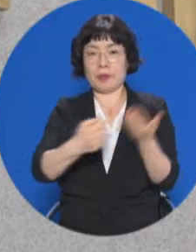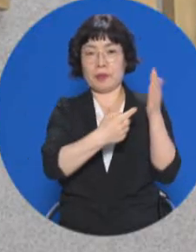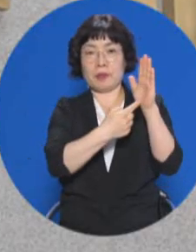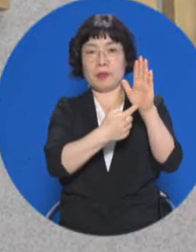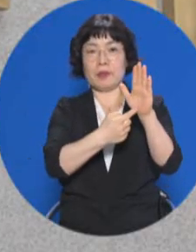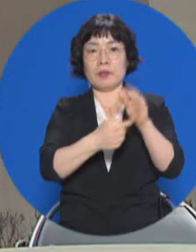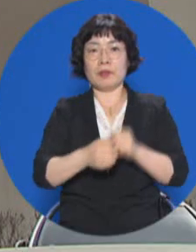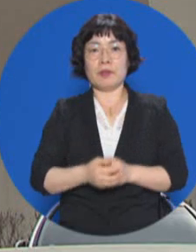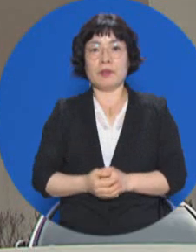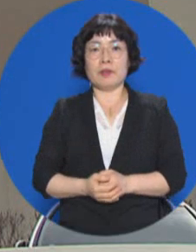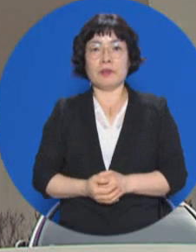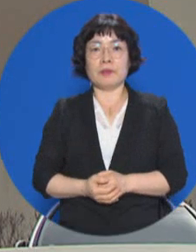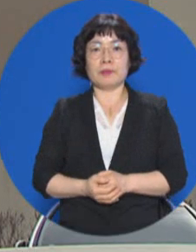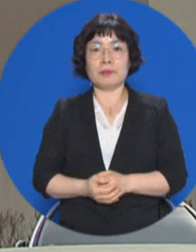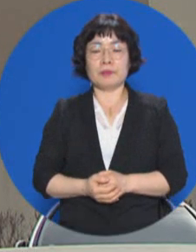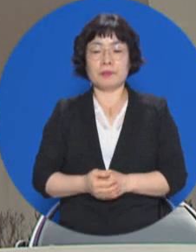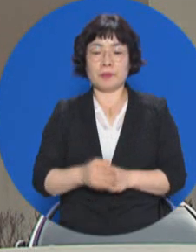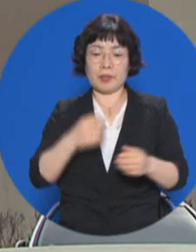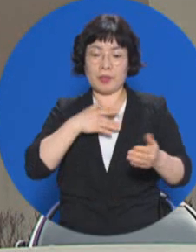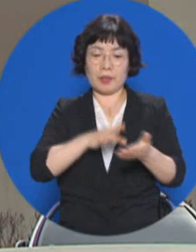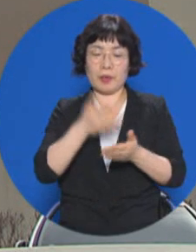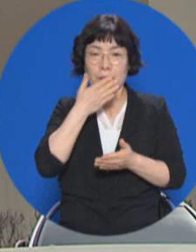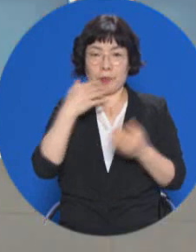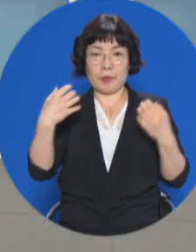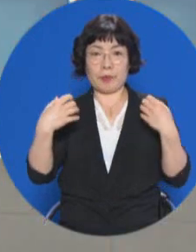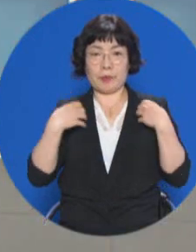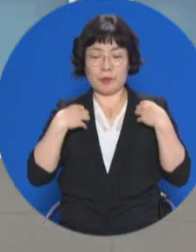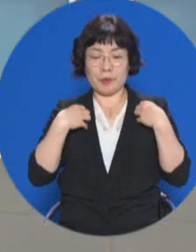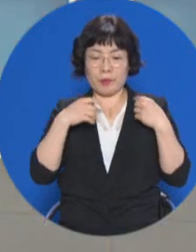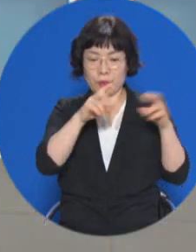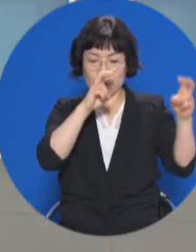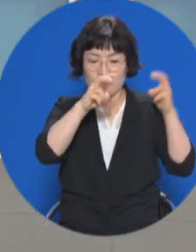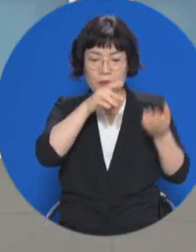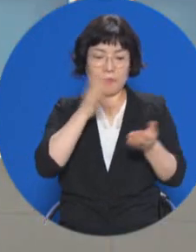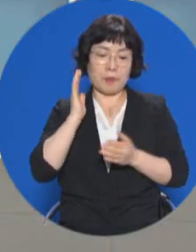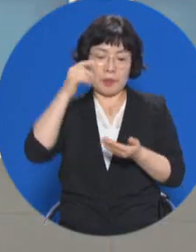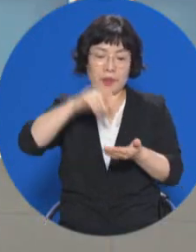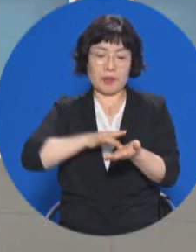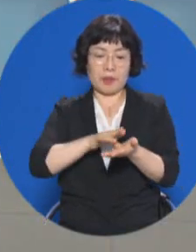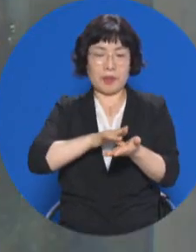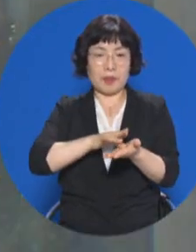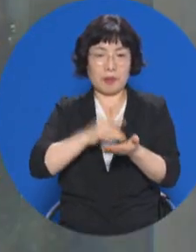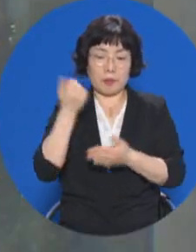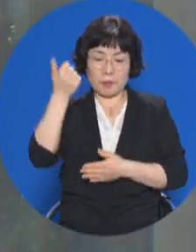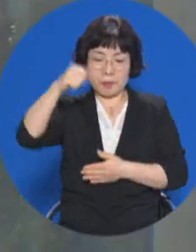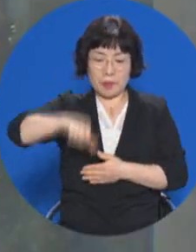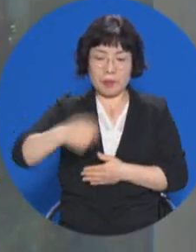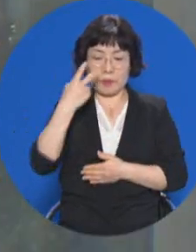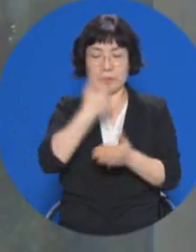밝혔습니다. 또 식품의약품안전처도 오뚜기 미역에 대한 염화칼슘 처리 여부를